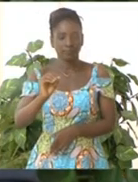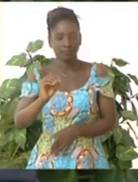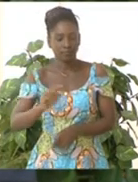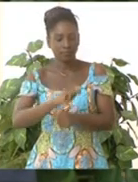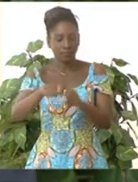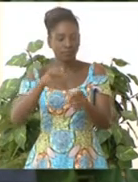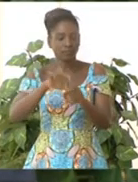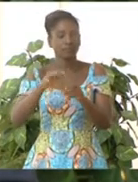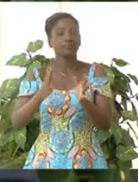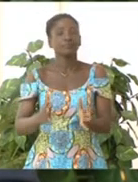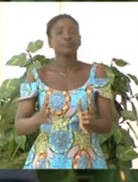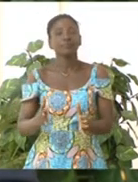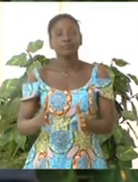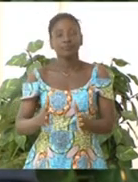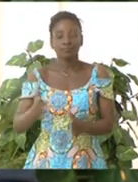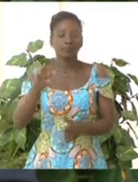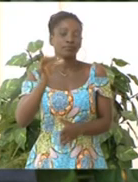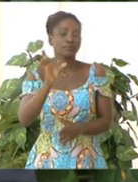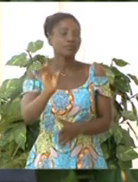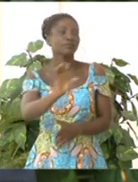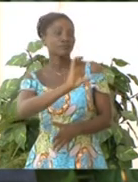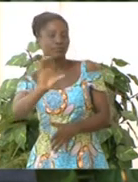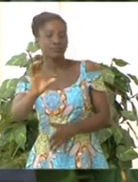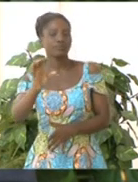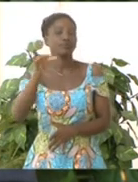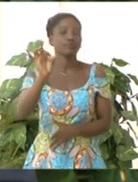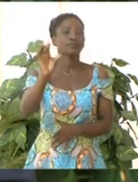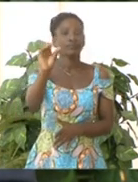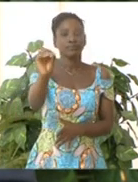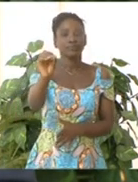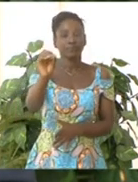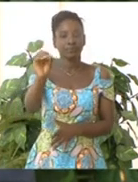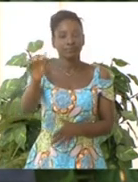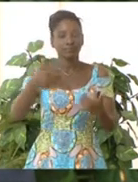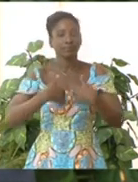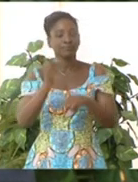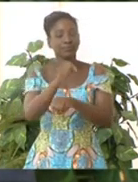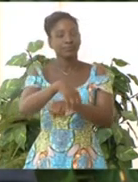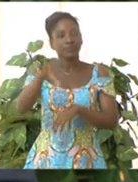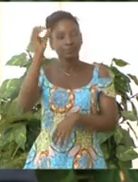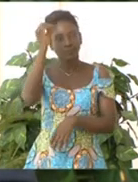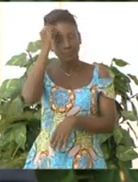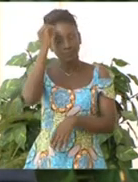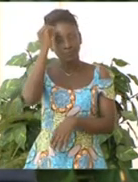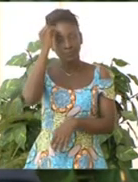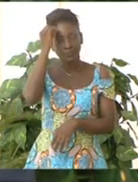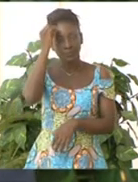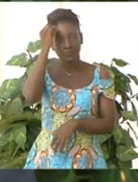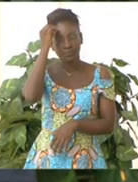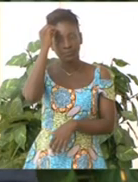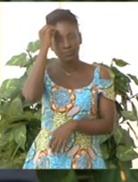exprimés 880 ont obtenu alassane